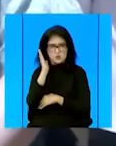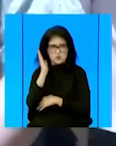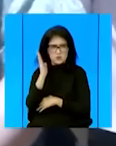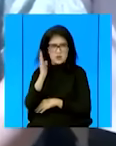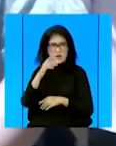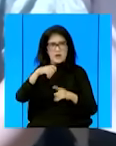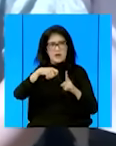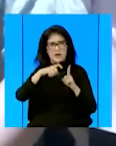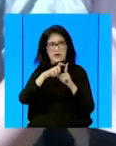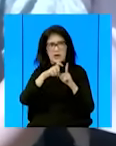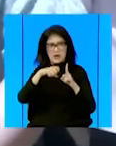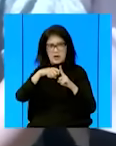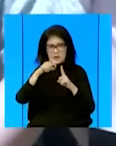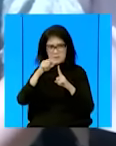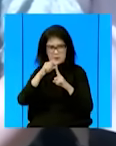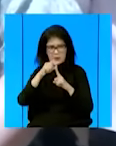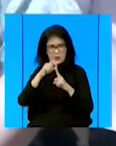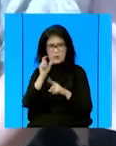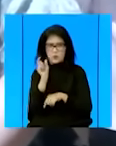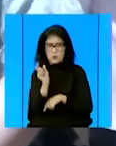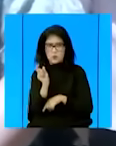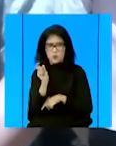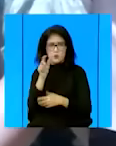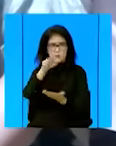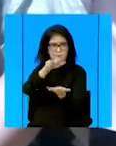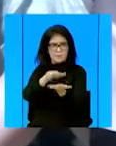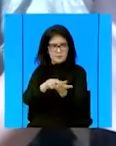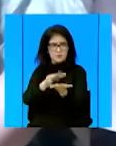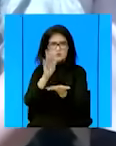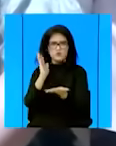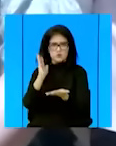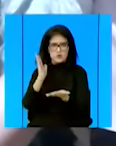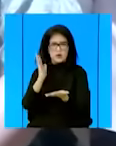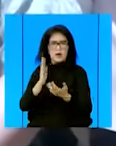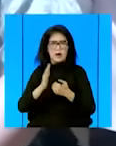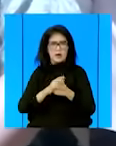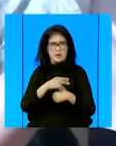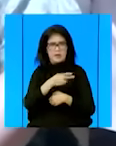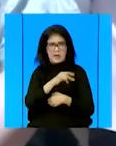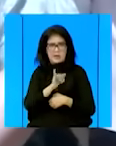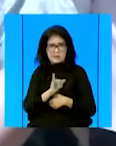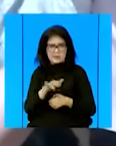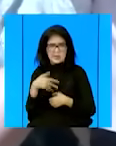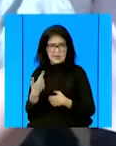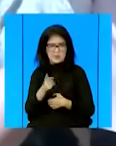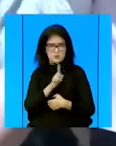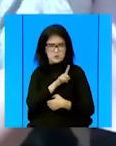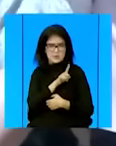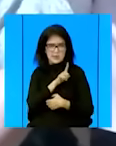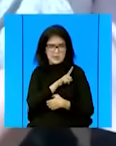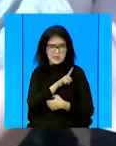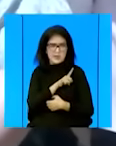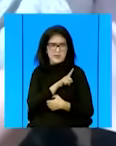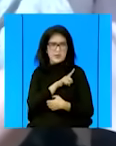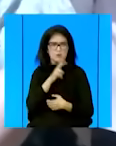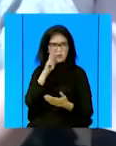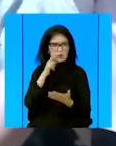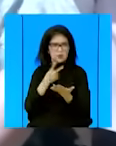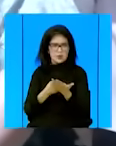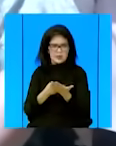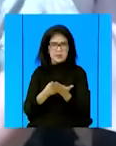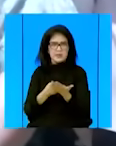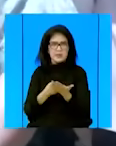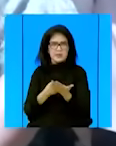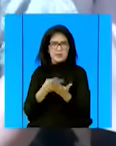DKPP telah membacakan putusan perkara di mana saya jadi teradu. Dan sebagaimana